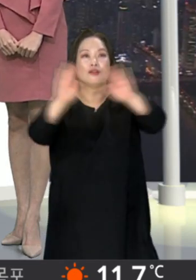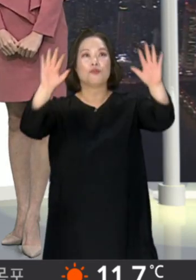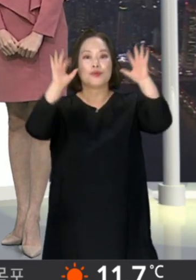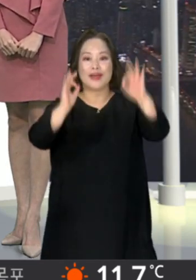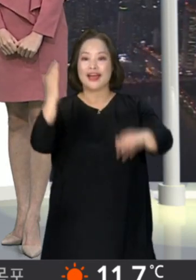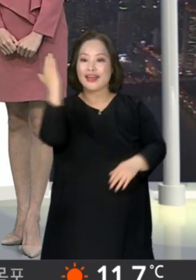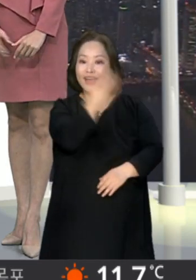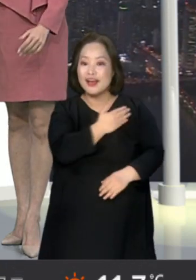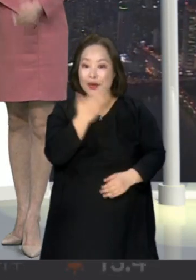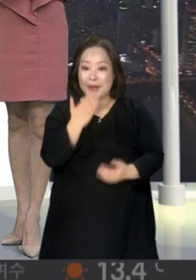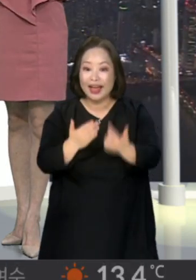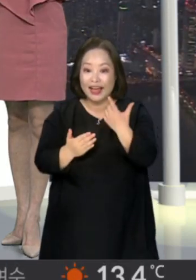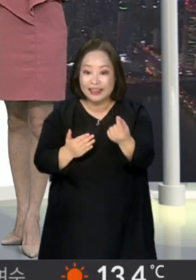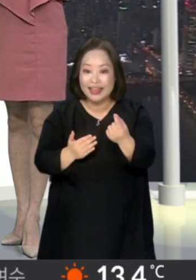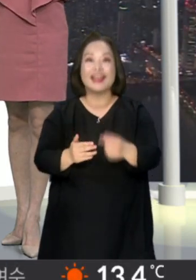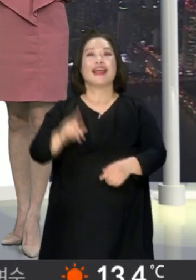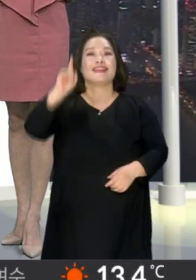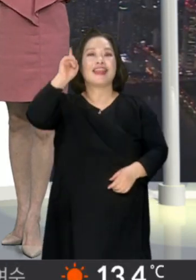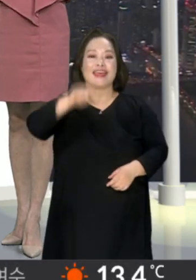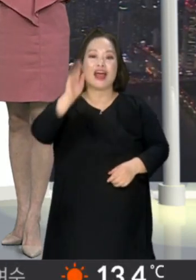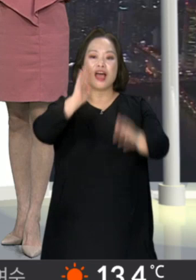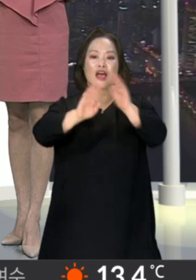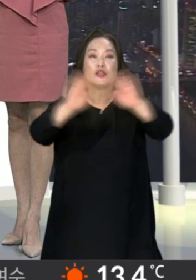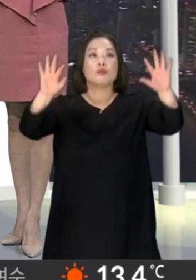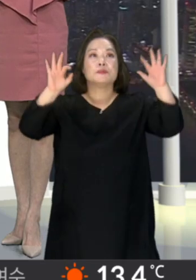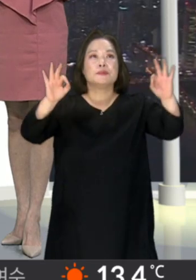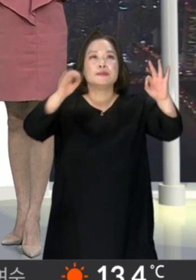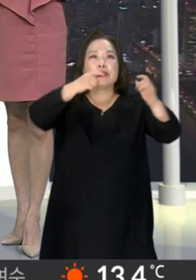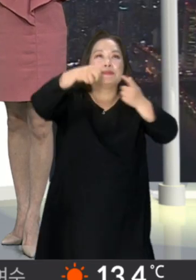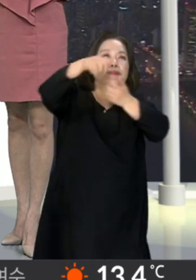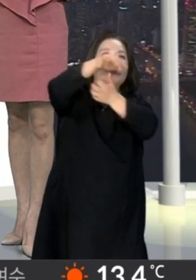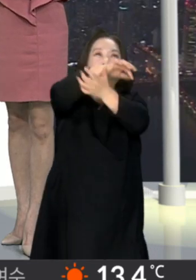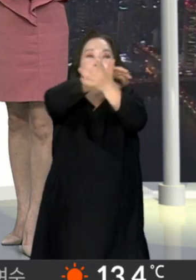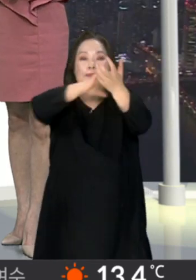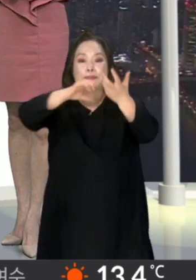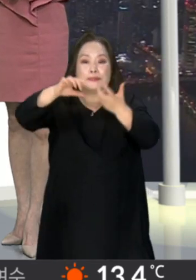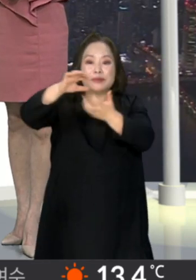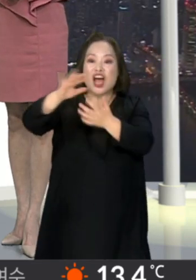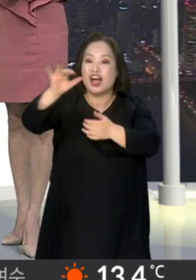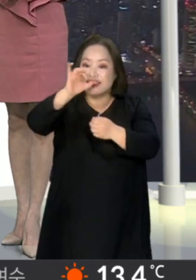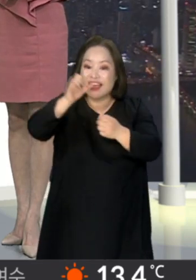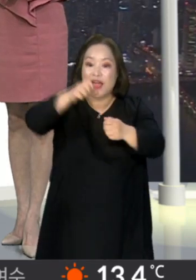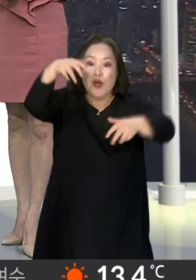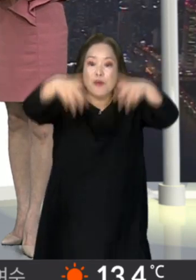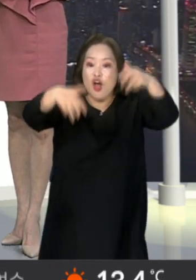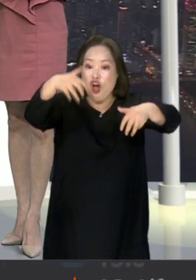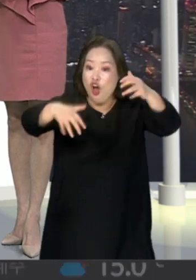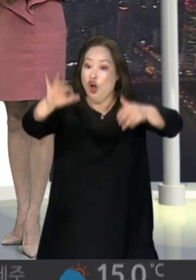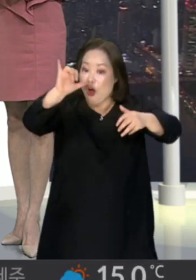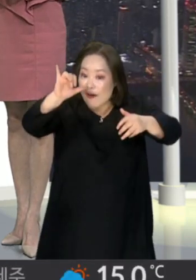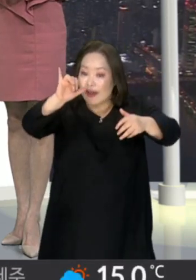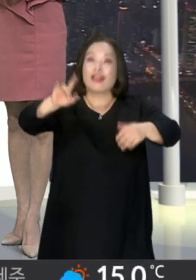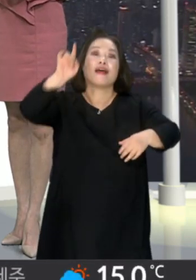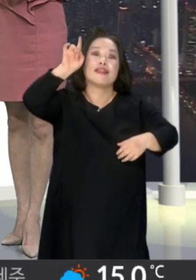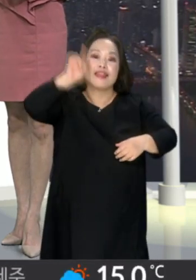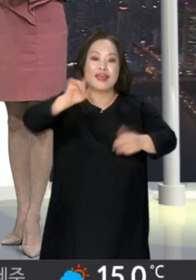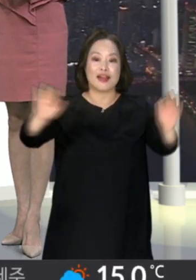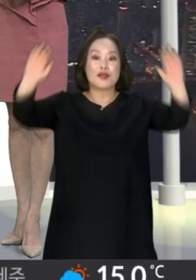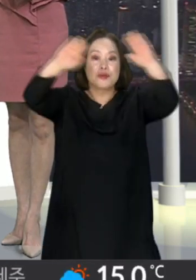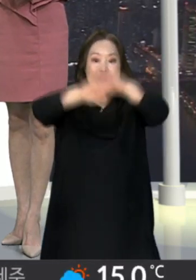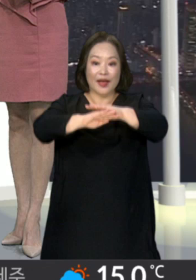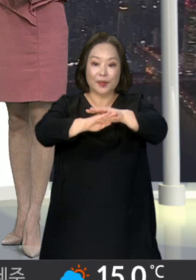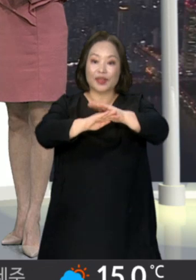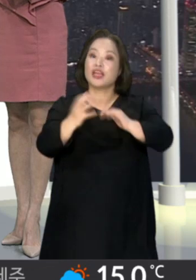하늘이 함께하고 있는데요. 내일은 하늘 표정이 흐려집니다. 겨울을 재촉하는 비 소식도 있는데요. 내일 늦은 밤